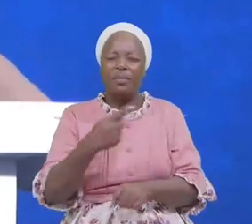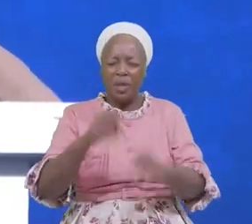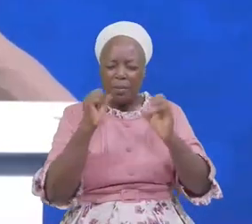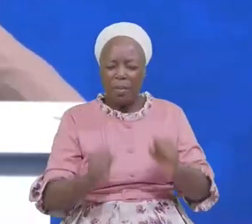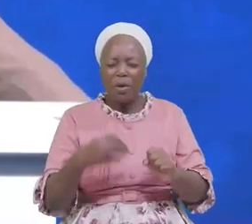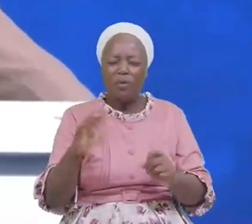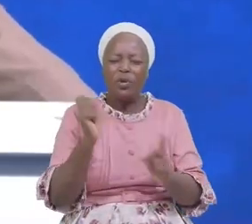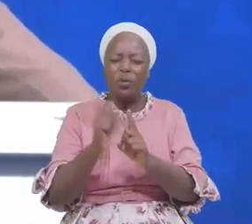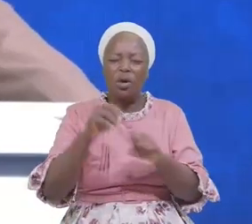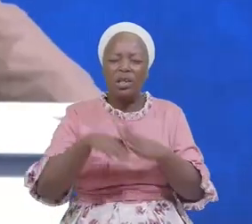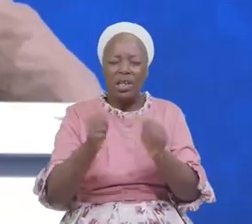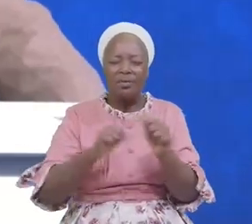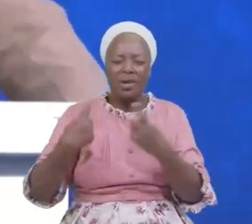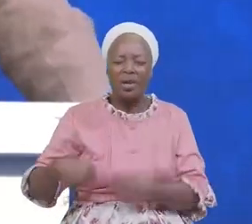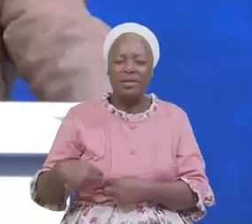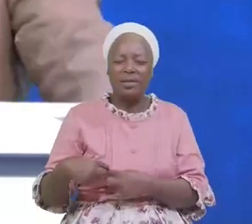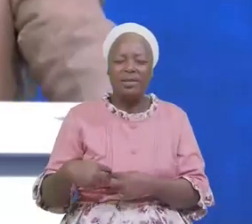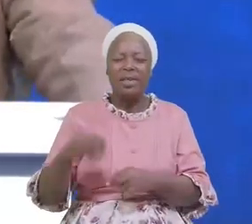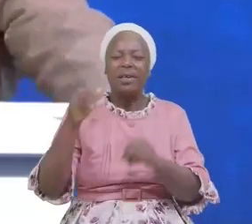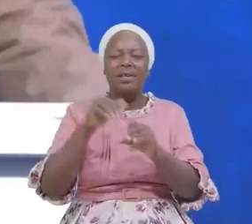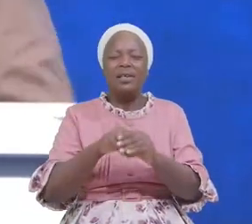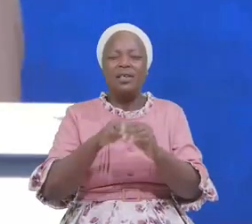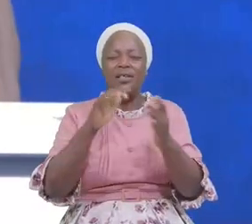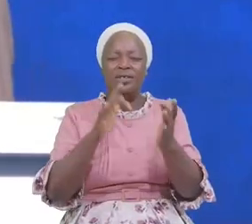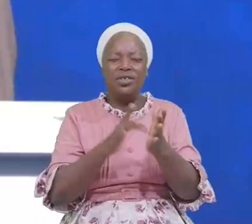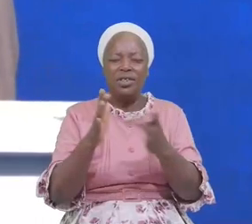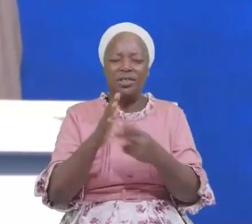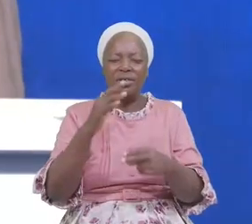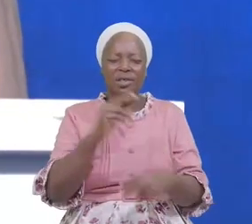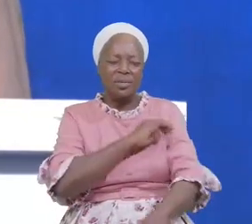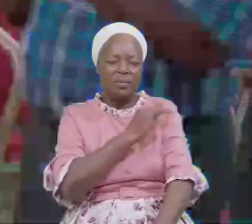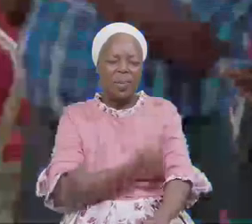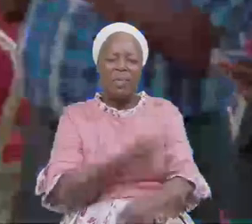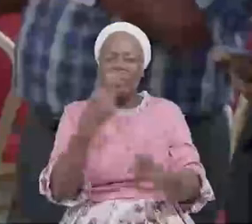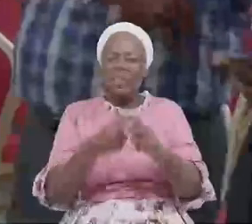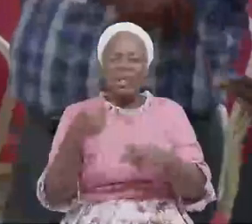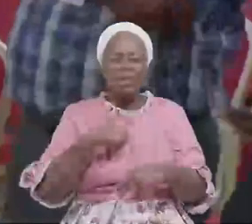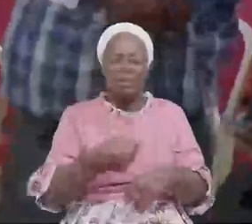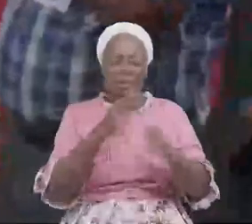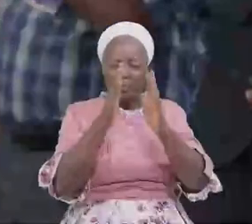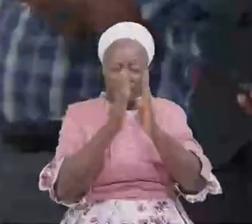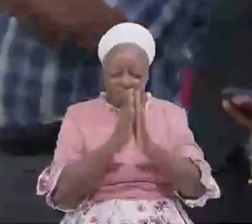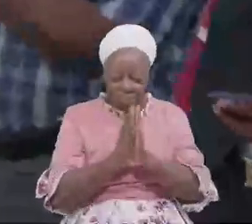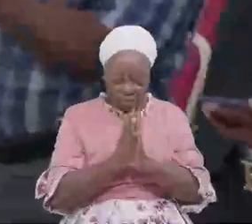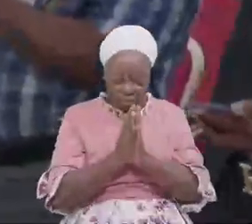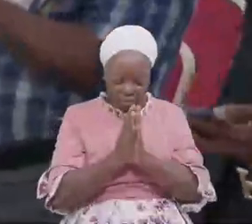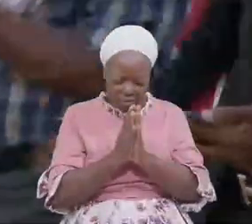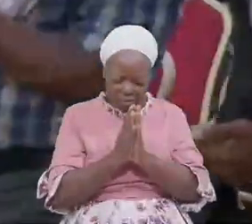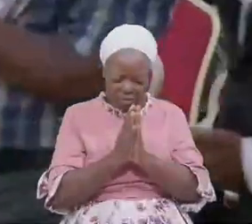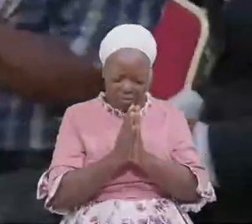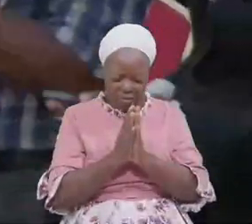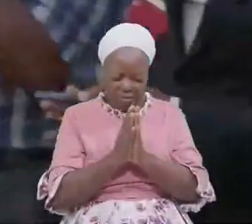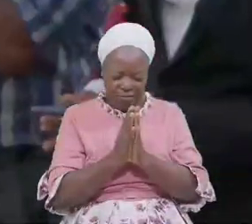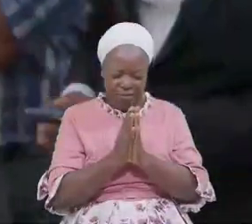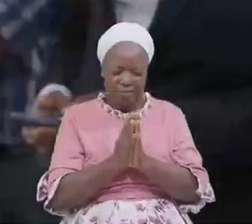Confirme la puissance de la parole dans chaque vie. Au nom puissant de Jésus, nous prions